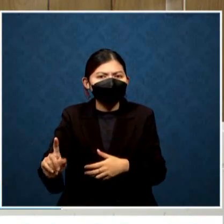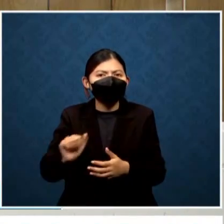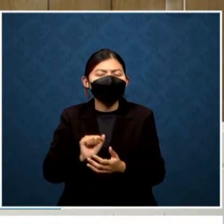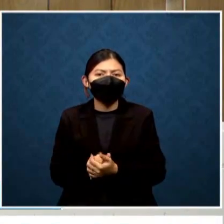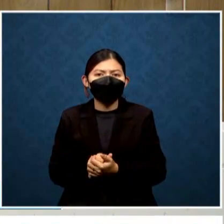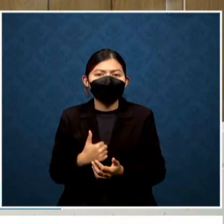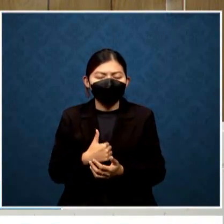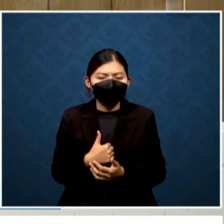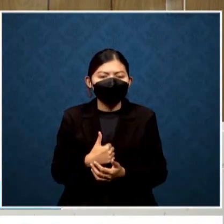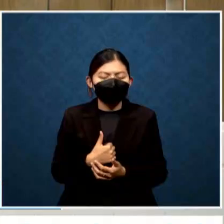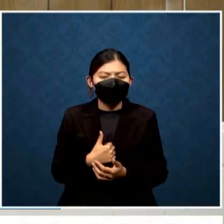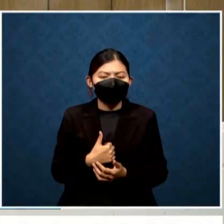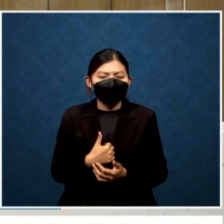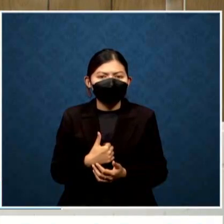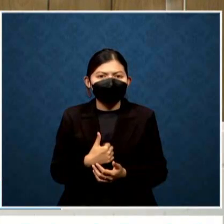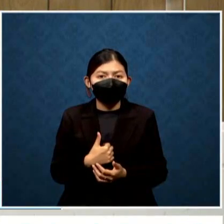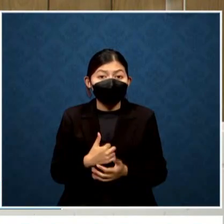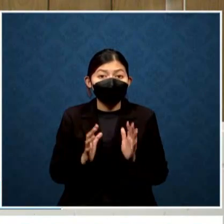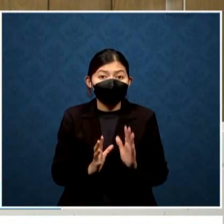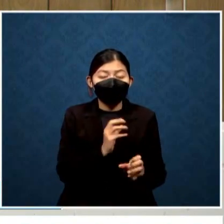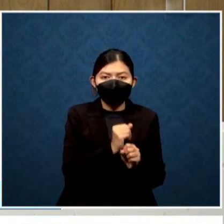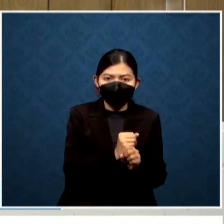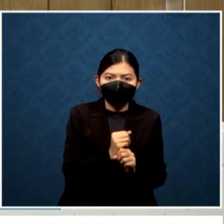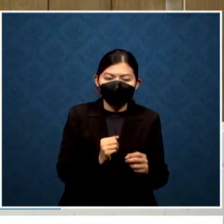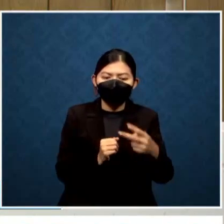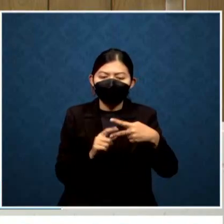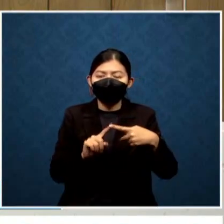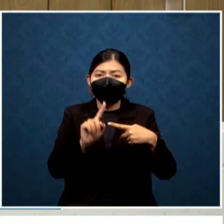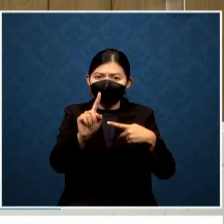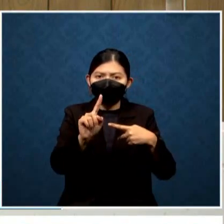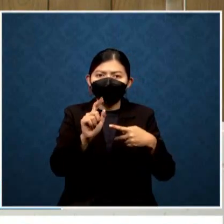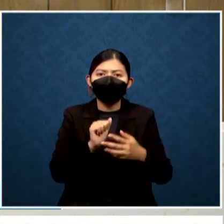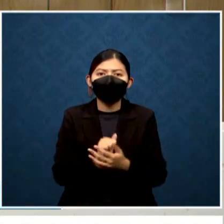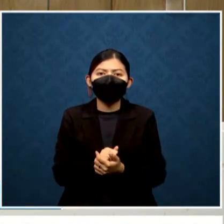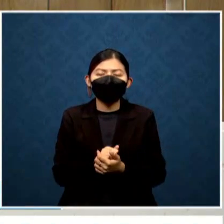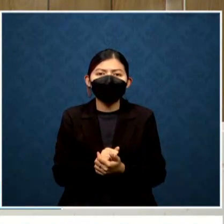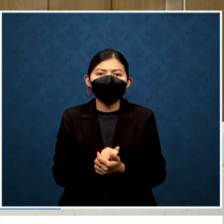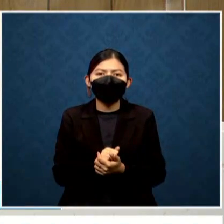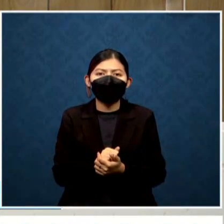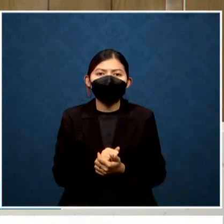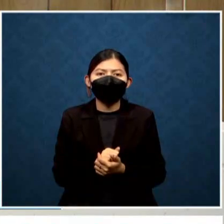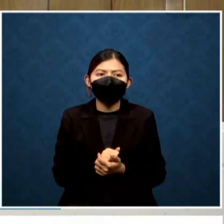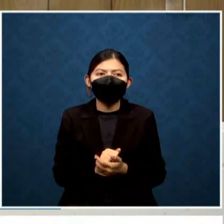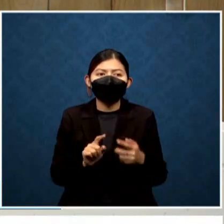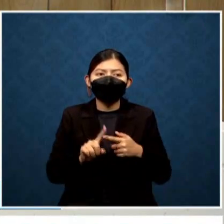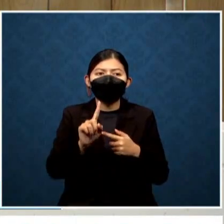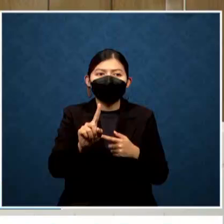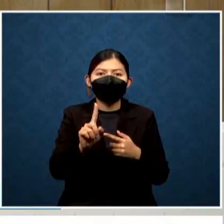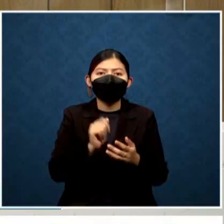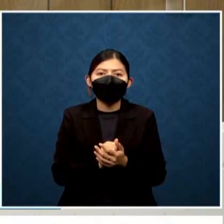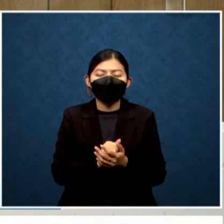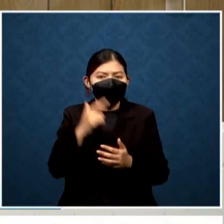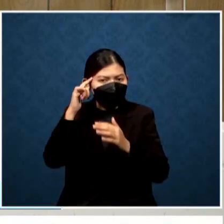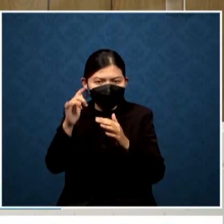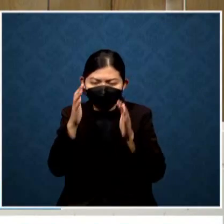ได้สัก2สถานสำหรับเจ้าหน้าที่เนี่ย1ก็คือว่า3เลยนะครับถ้าท่านพูดเนี่ย1ก็คือว่าเจตนา